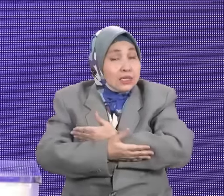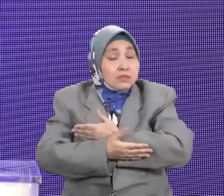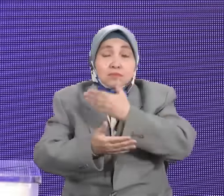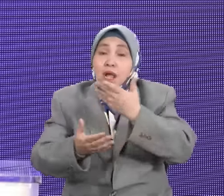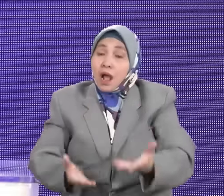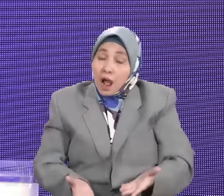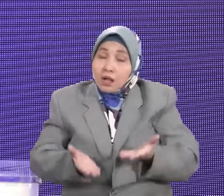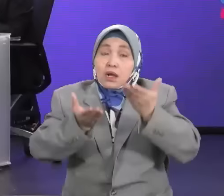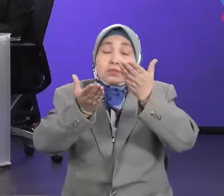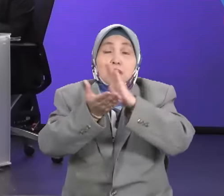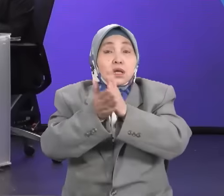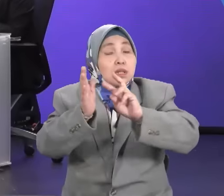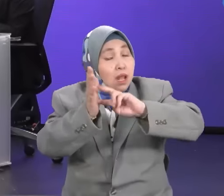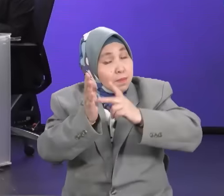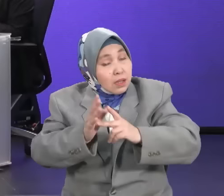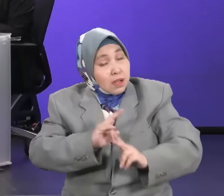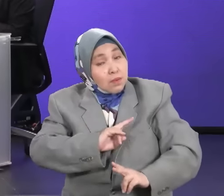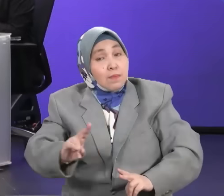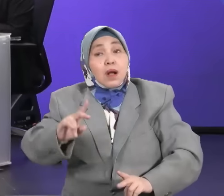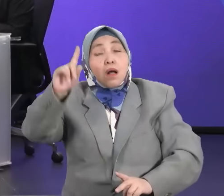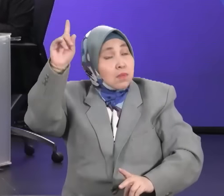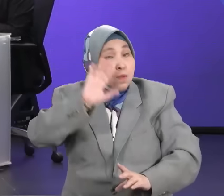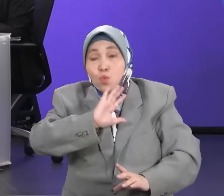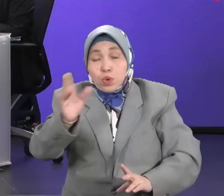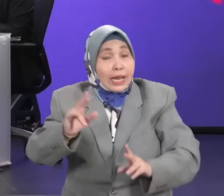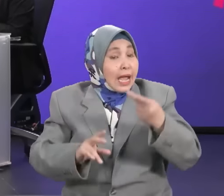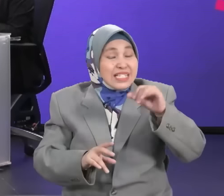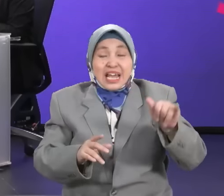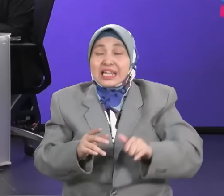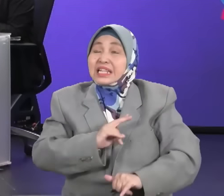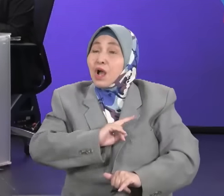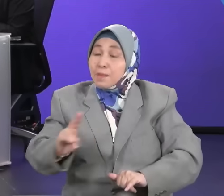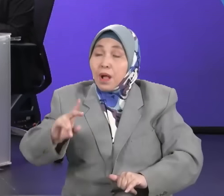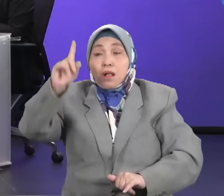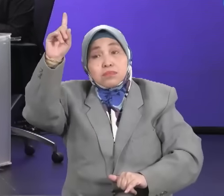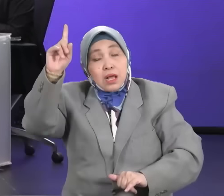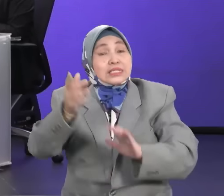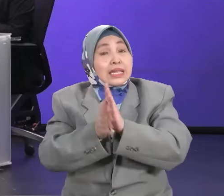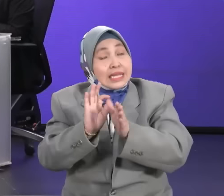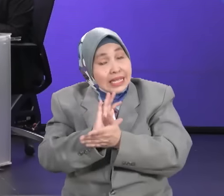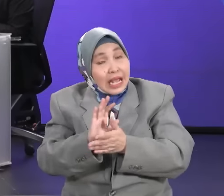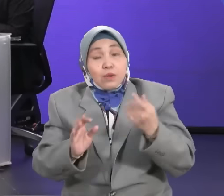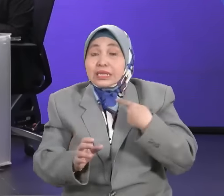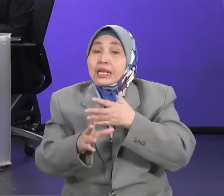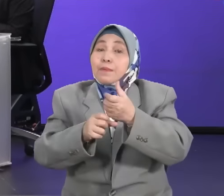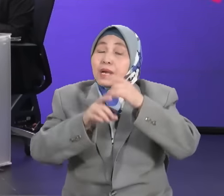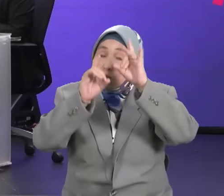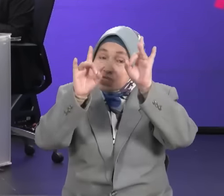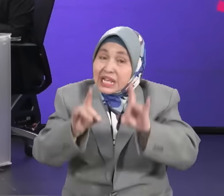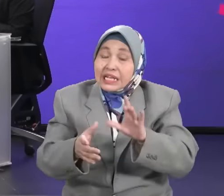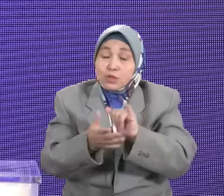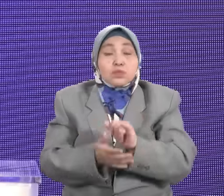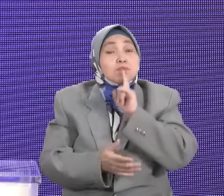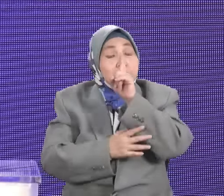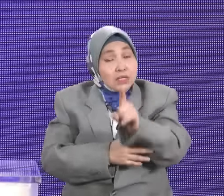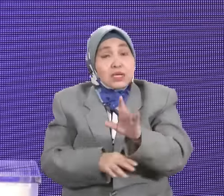menjadi sebagai syiar Allah bukan syiar Nabi Ibrahim bukan daripada Allah jadi kalau kita dapat ujian itu sebenarnya kalau